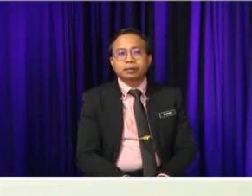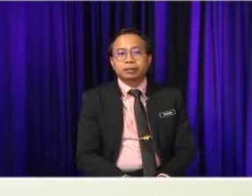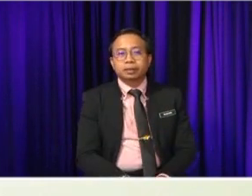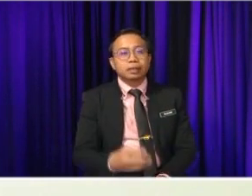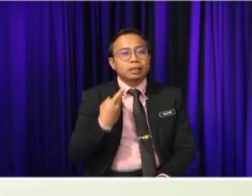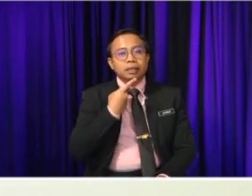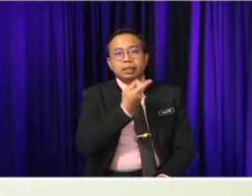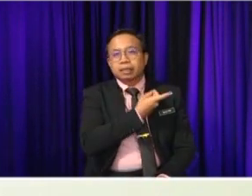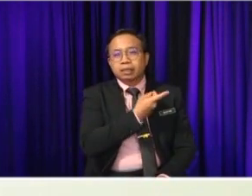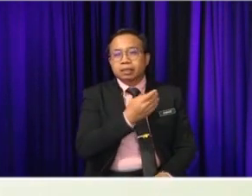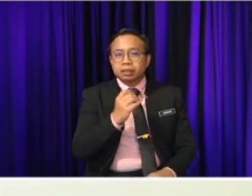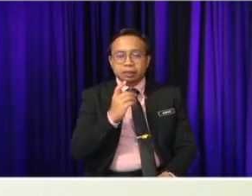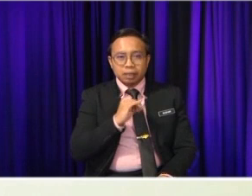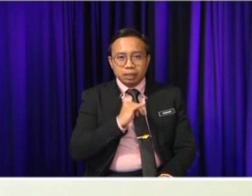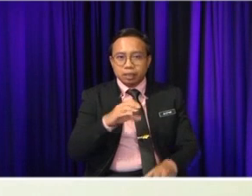ini maksudnya kita